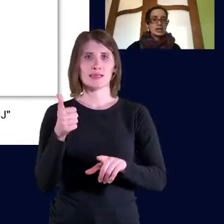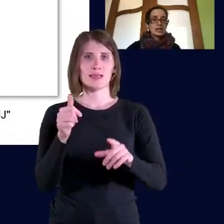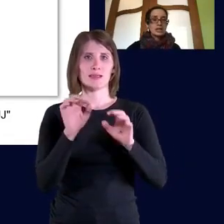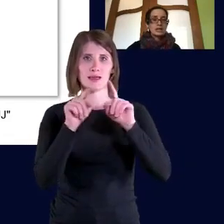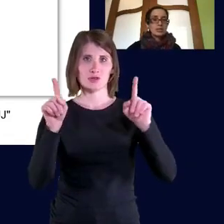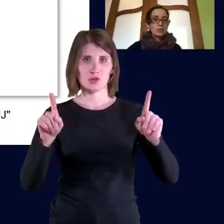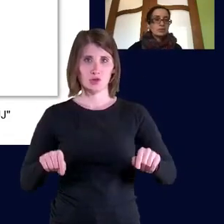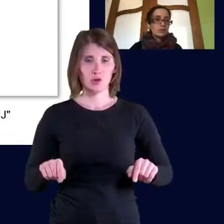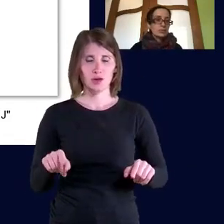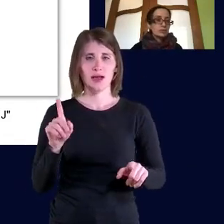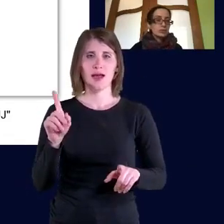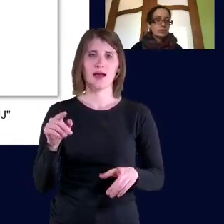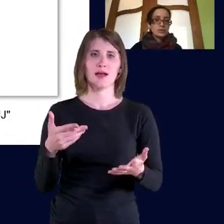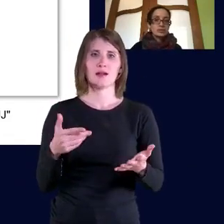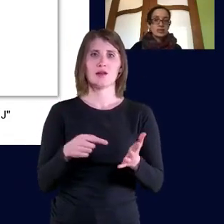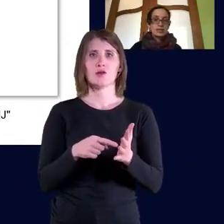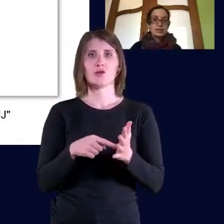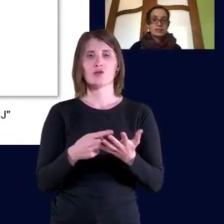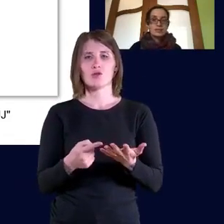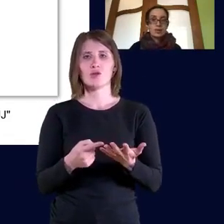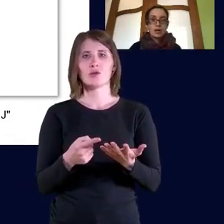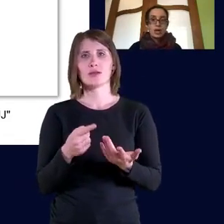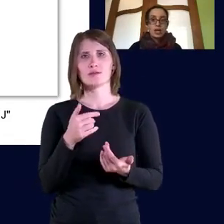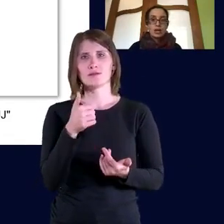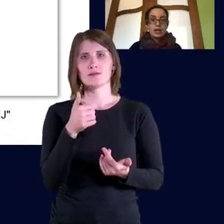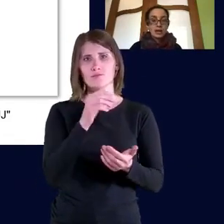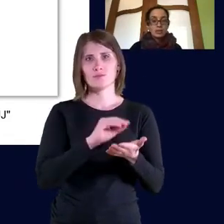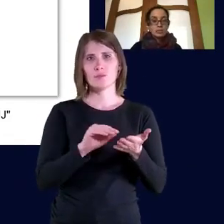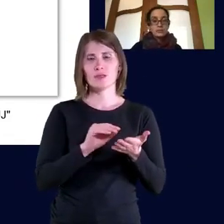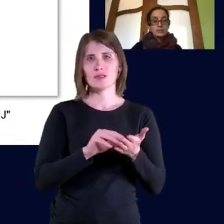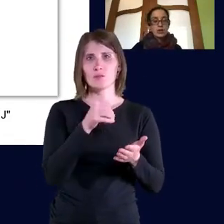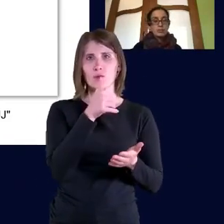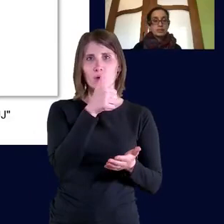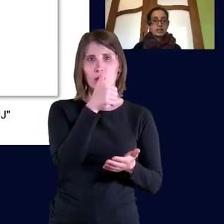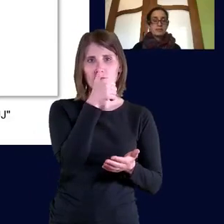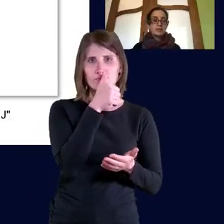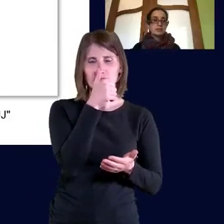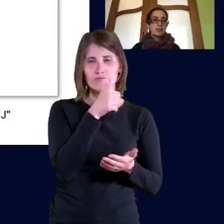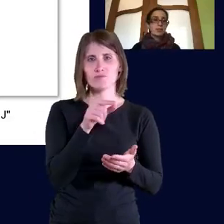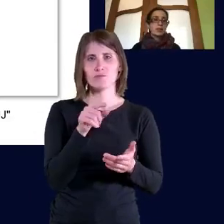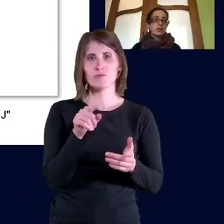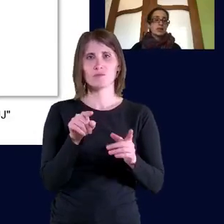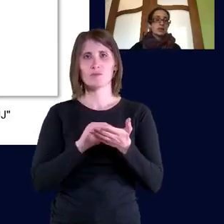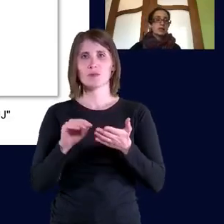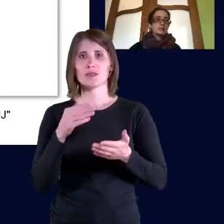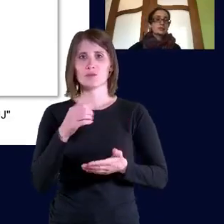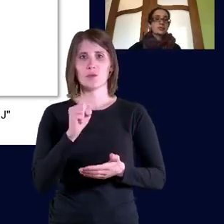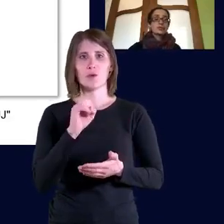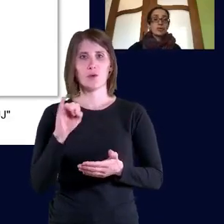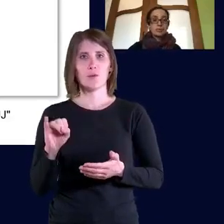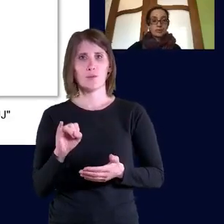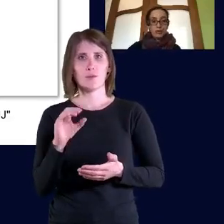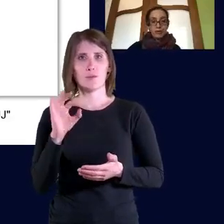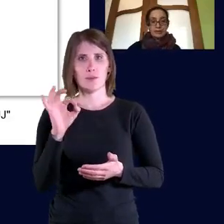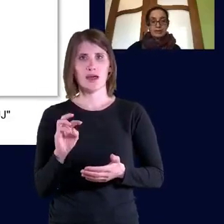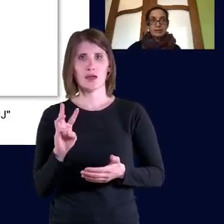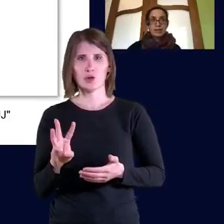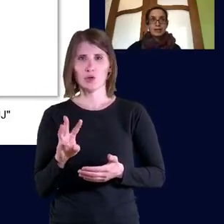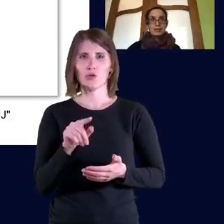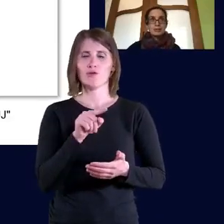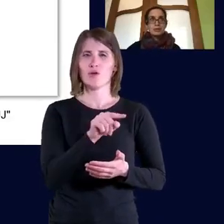nie natomiast jest to pismo napis brązach i pismo Majów obie Te grafiki są dość